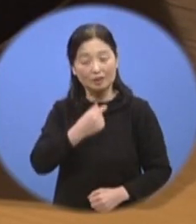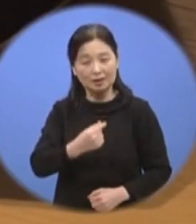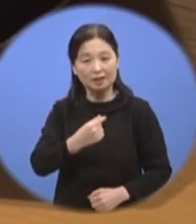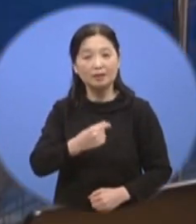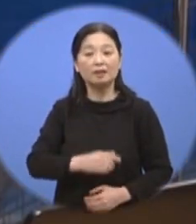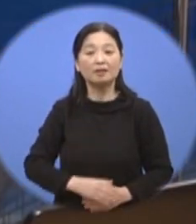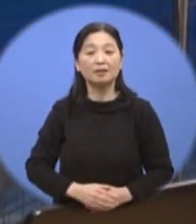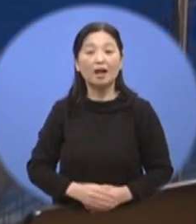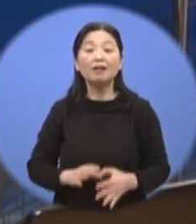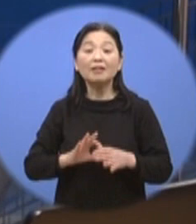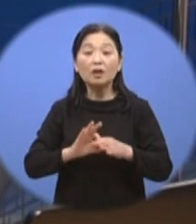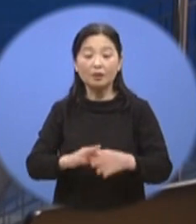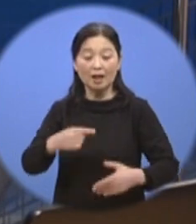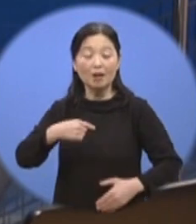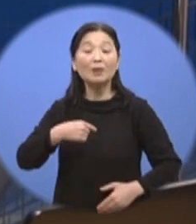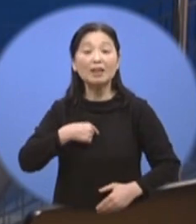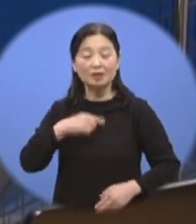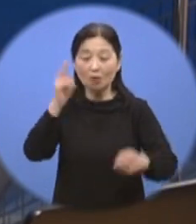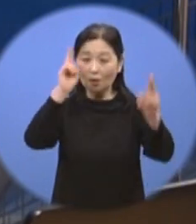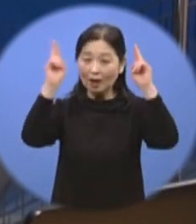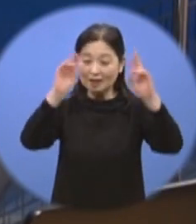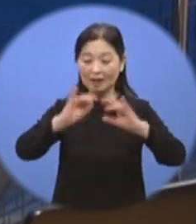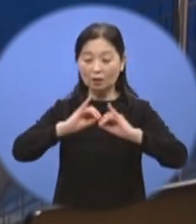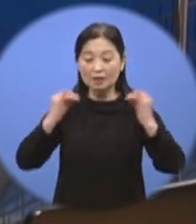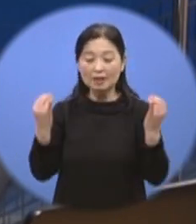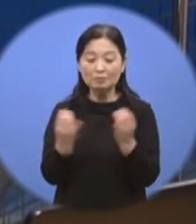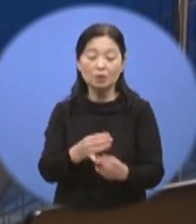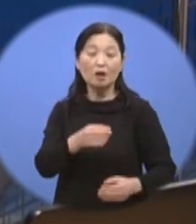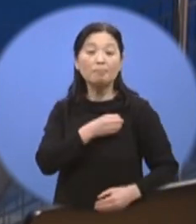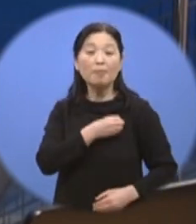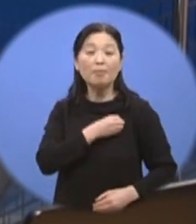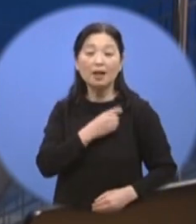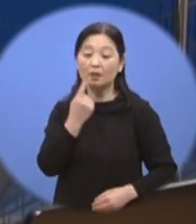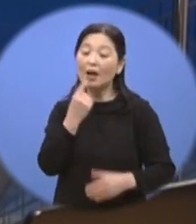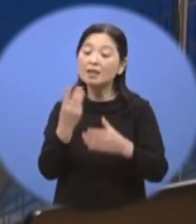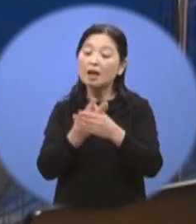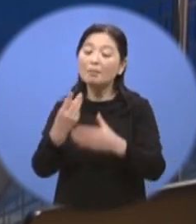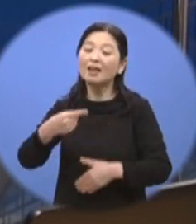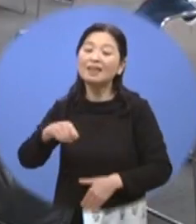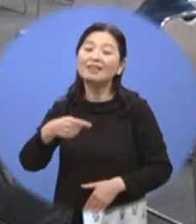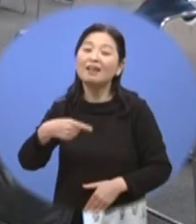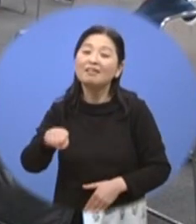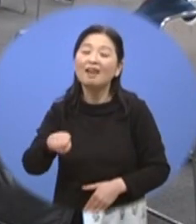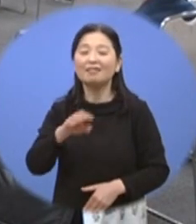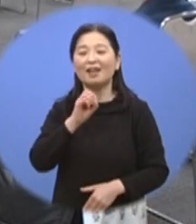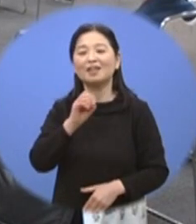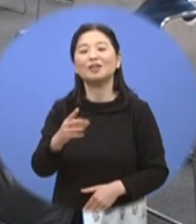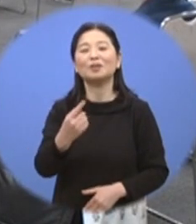ってますね。なので私は今自分のチームメンバーには早く行って行って、もうどんどん行ってって言ってます。